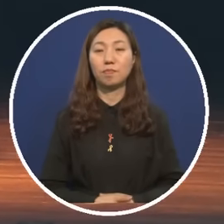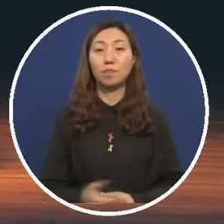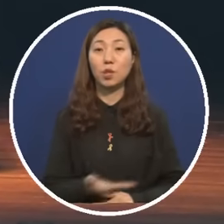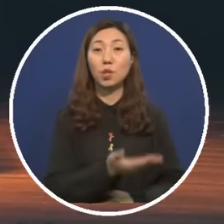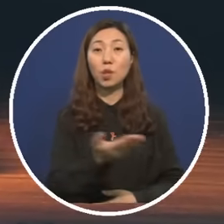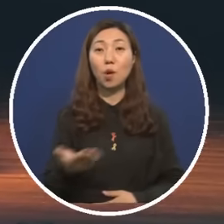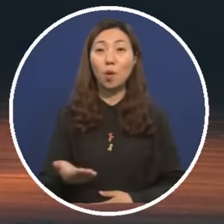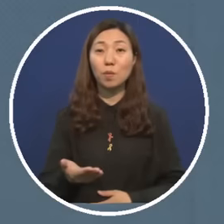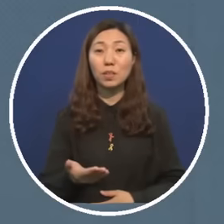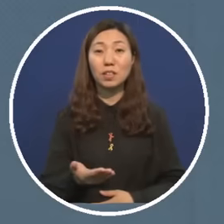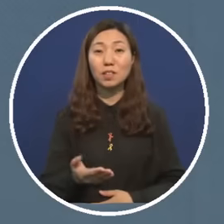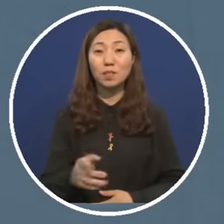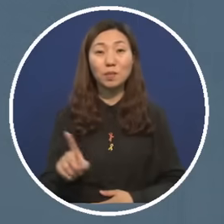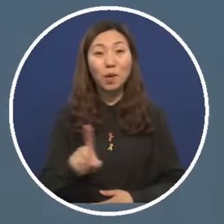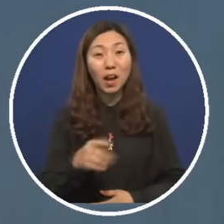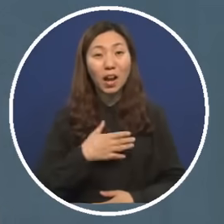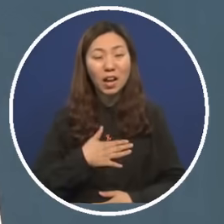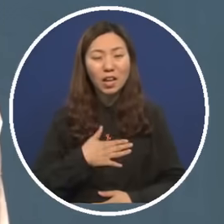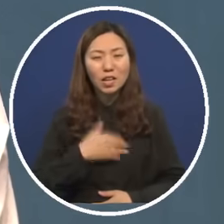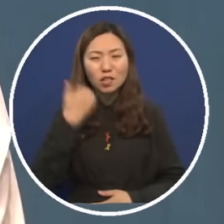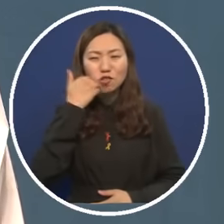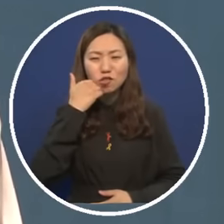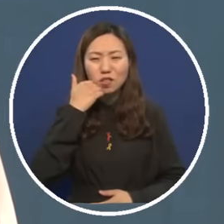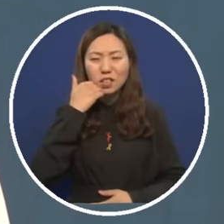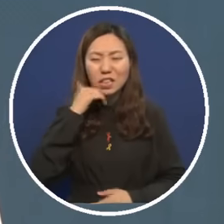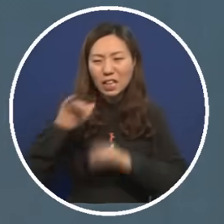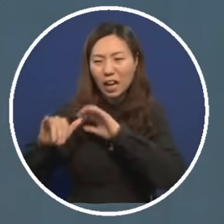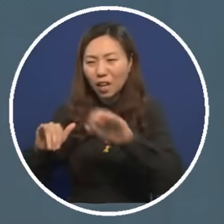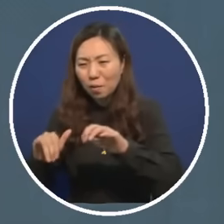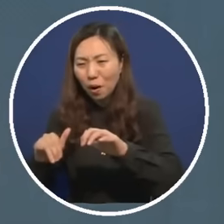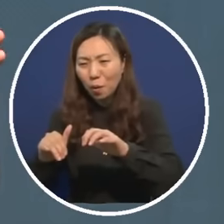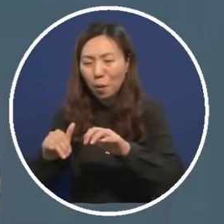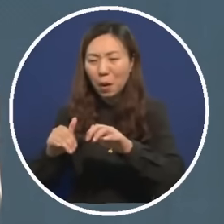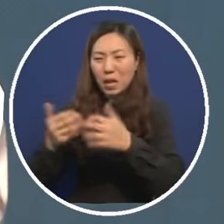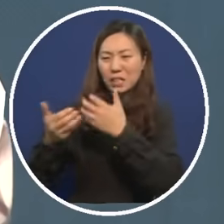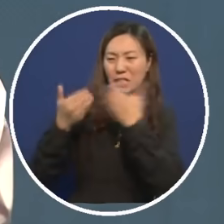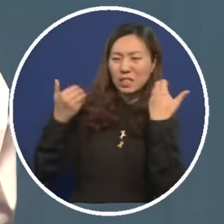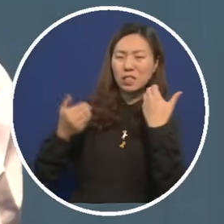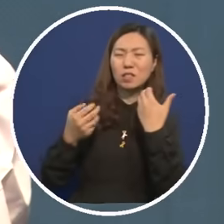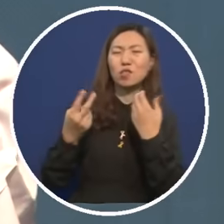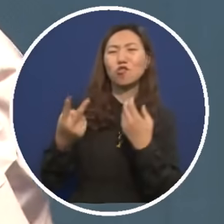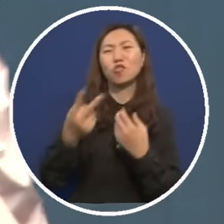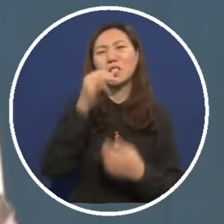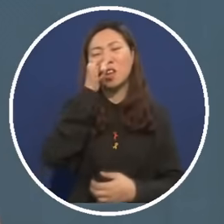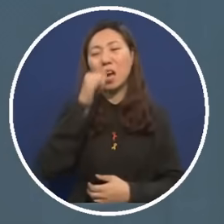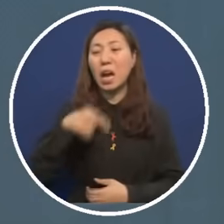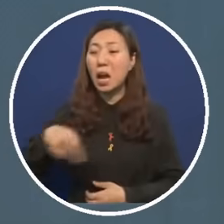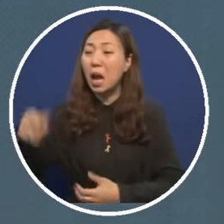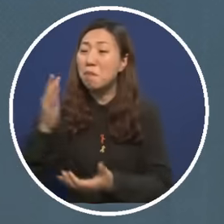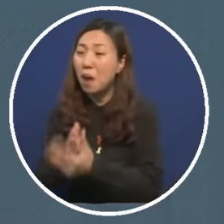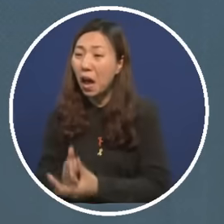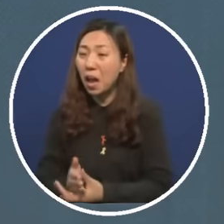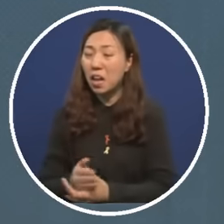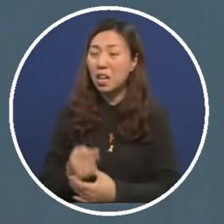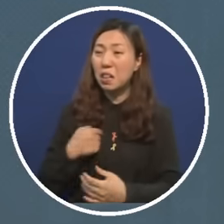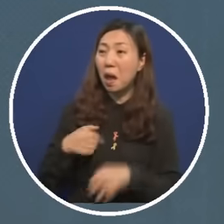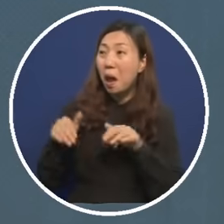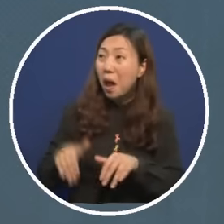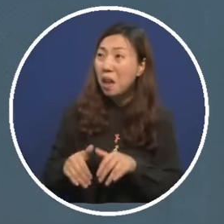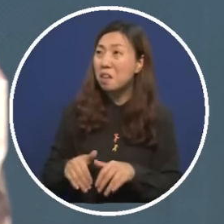여러분들은 어떤지 알아요? 간섭하고 속박을 받습니다. 나가지 마라. 내가 네 종이가 왜 못